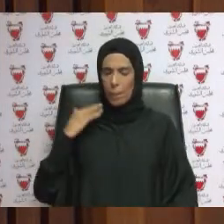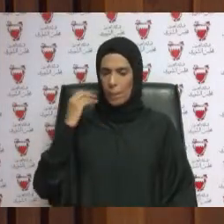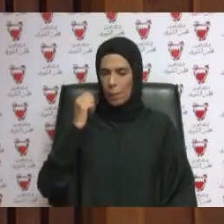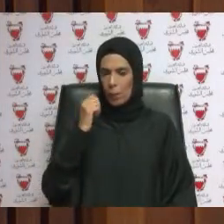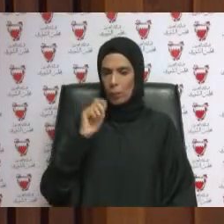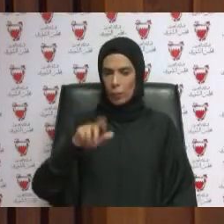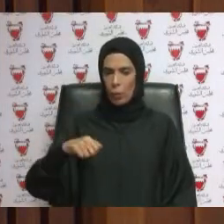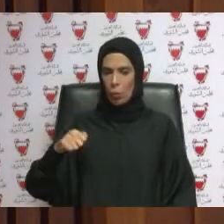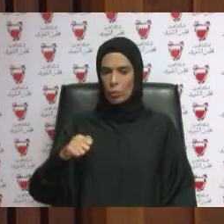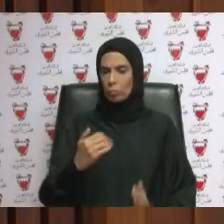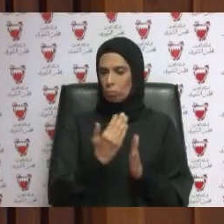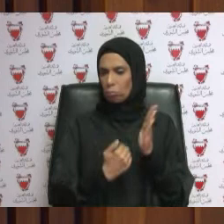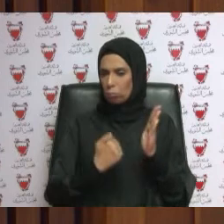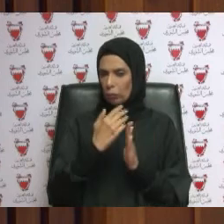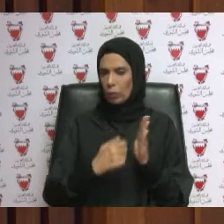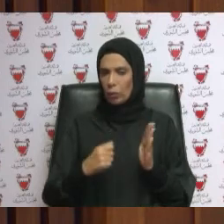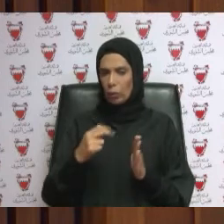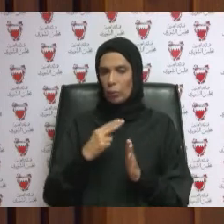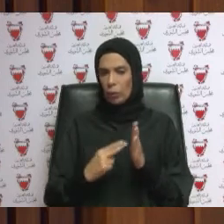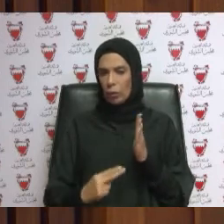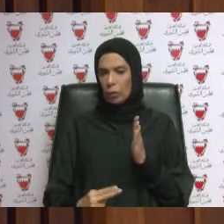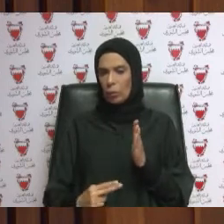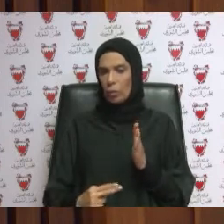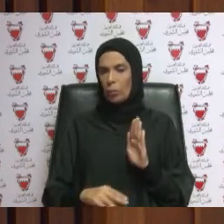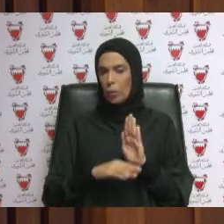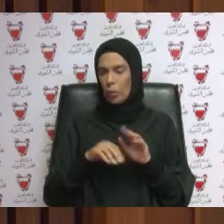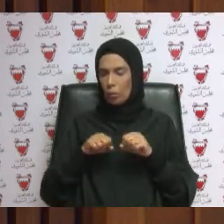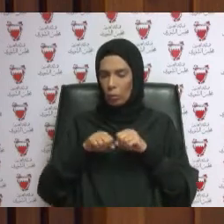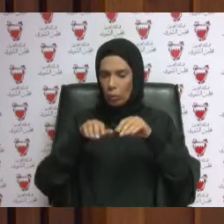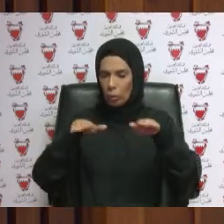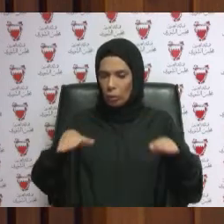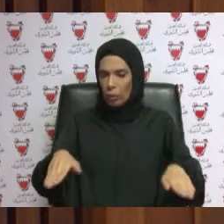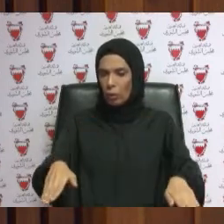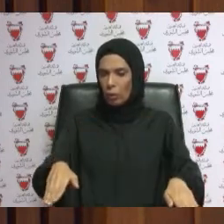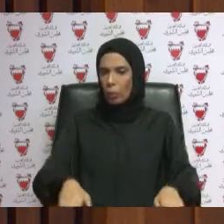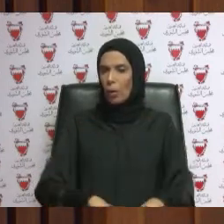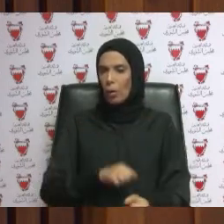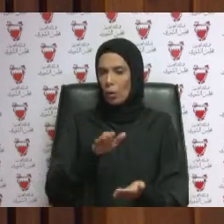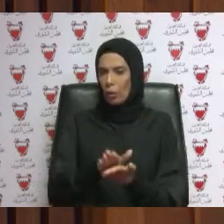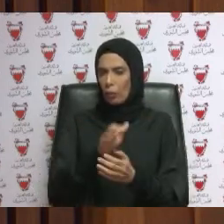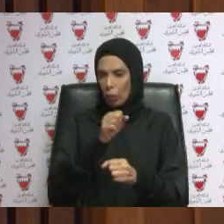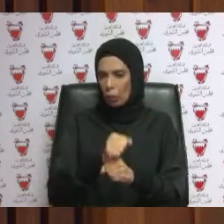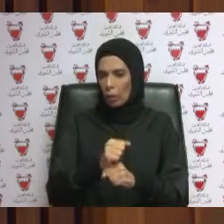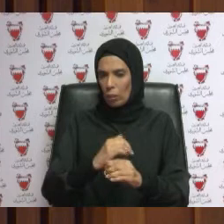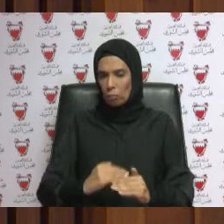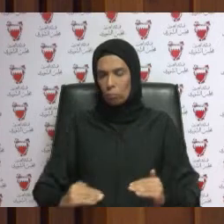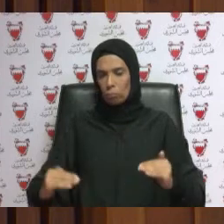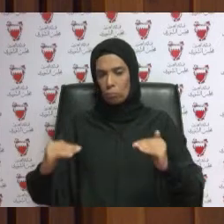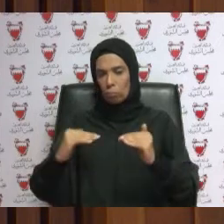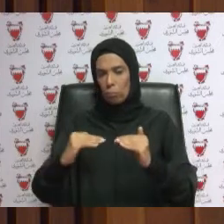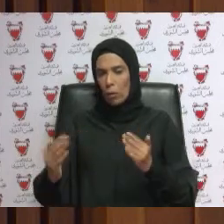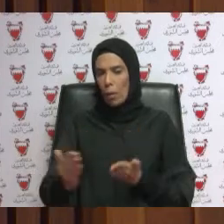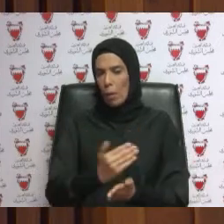وزارة المالية والاقتصاد الوطني قد أصدرت التعاميم والتعليمات اللازمة لتفعيل وتطبيق مبدأ تكافؤ الفرص